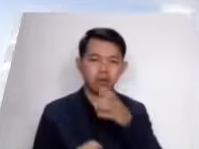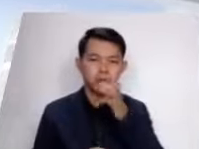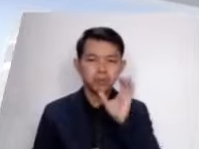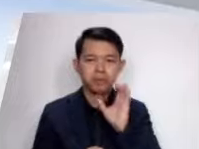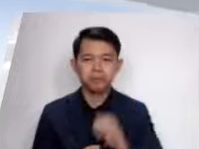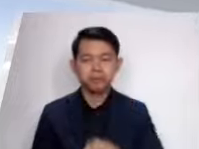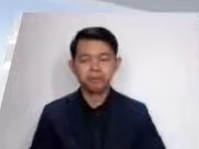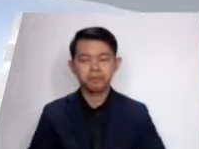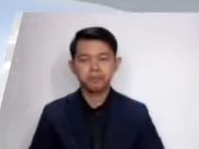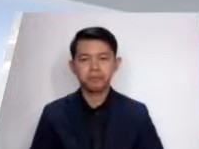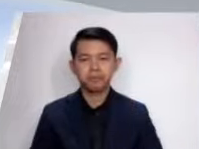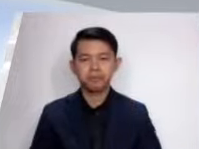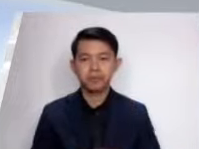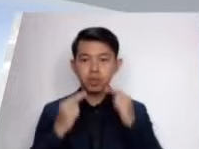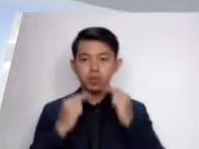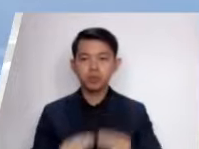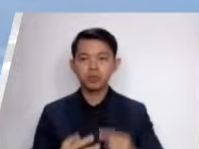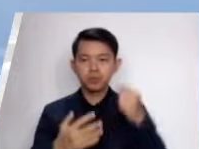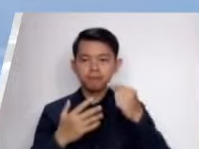Mabibilis na balita po tayo sa bansa.